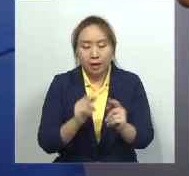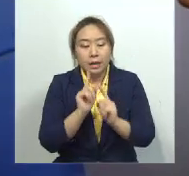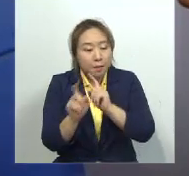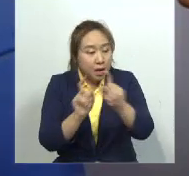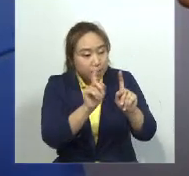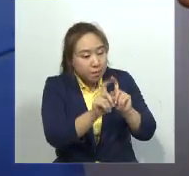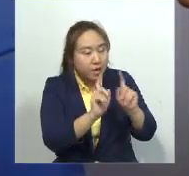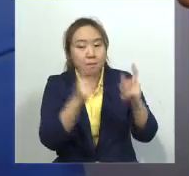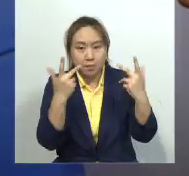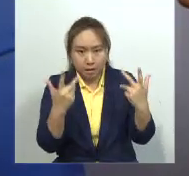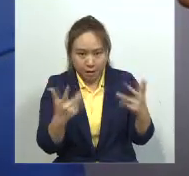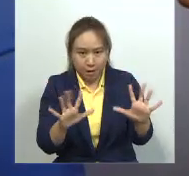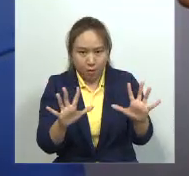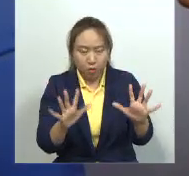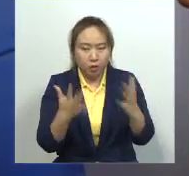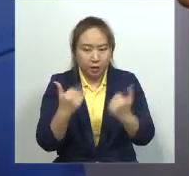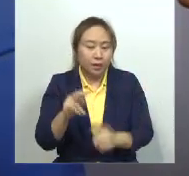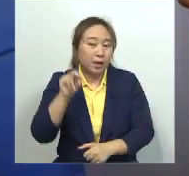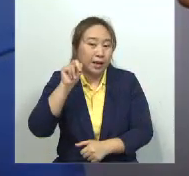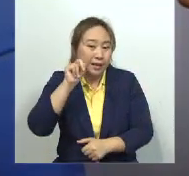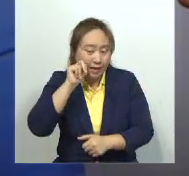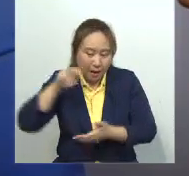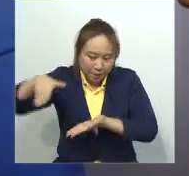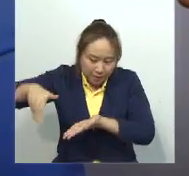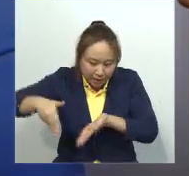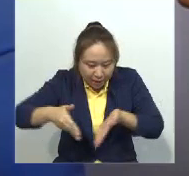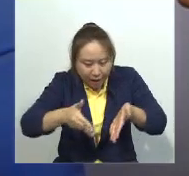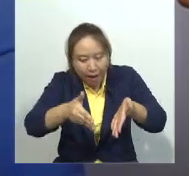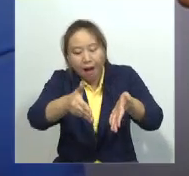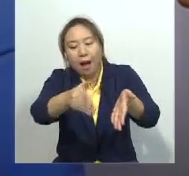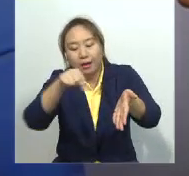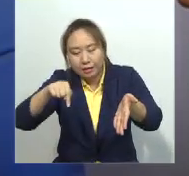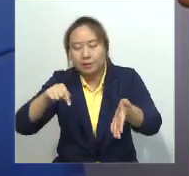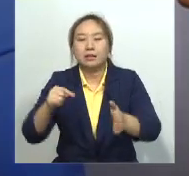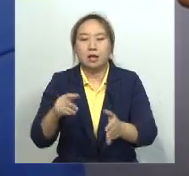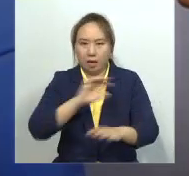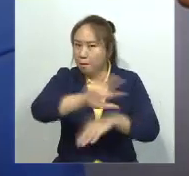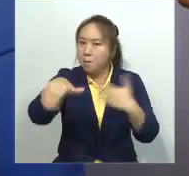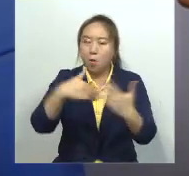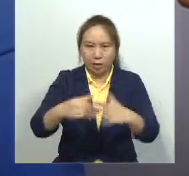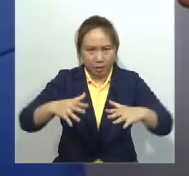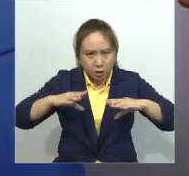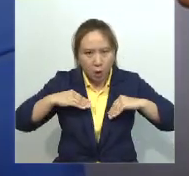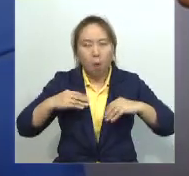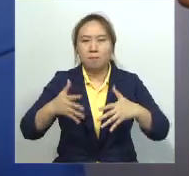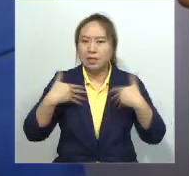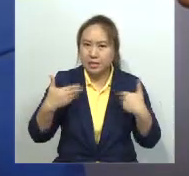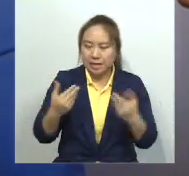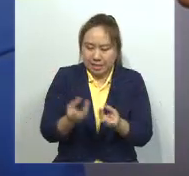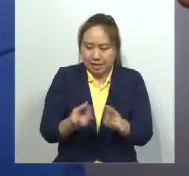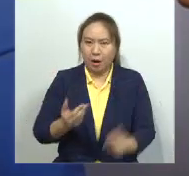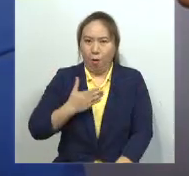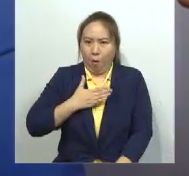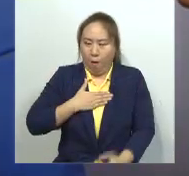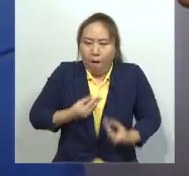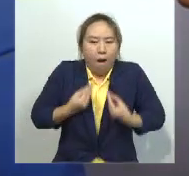ชาคมหมดแล้วที่ว่าคลองน้ำจะพาดไป 3-4 ห้าอ่างนี่ฮะผมประชาคมหมดแล้วเขายินดีเขาเซ็นอุทิศที่ดินให้แล้ว